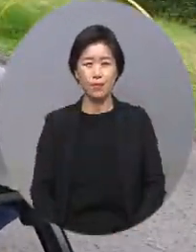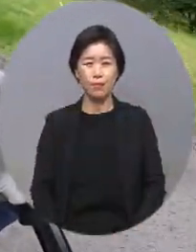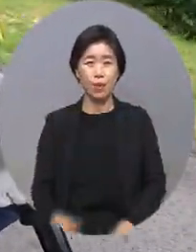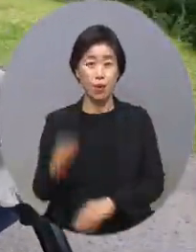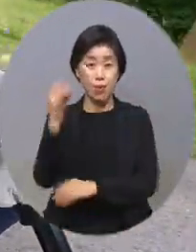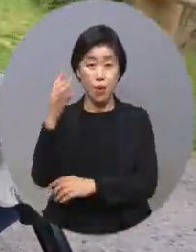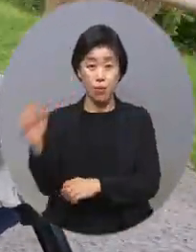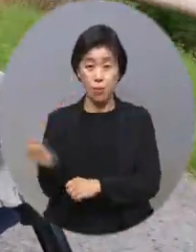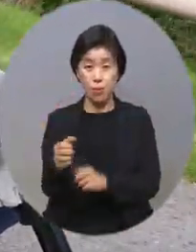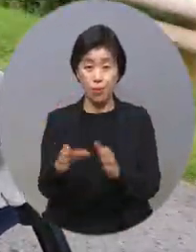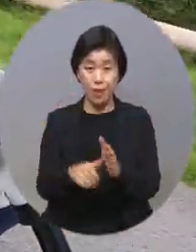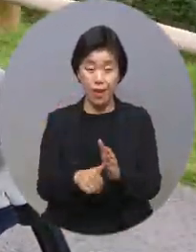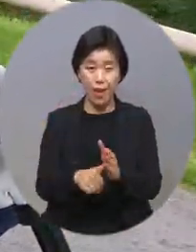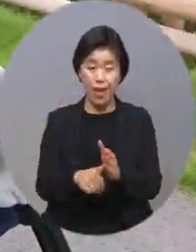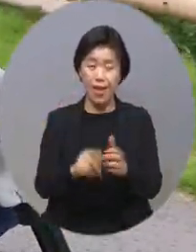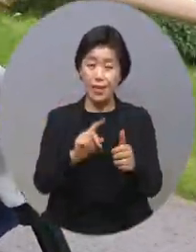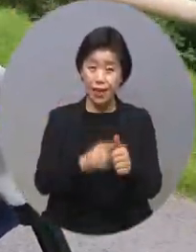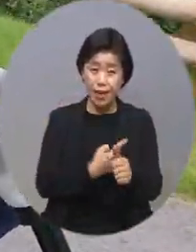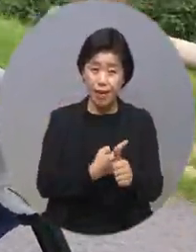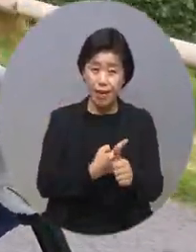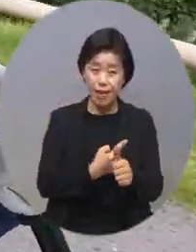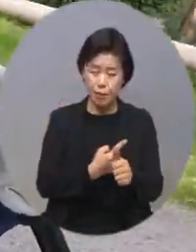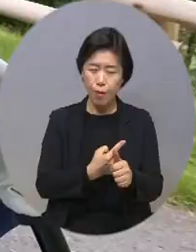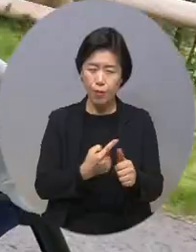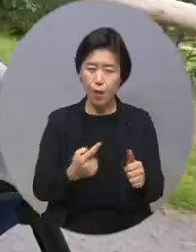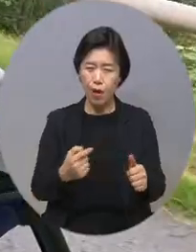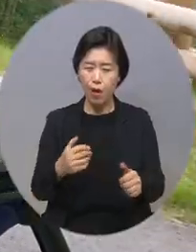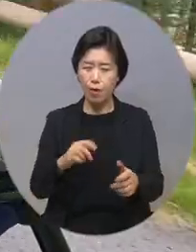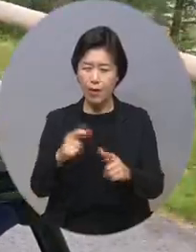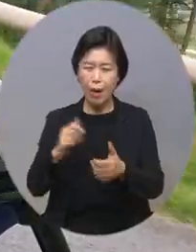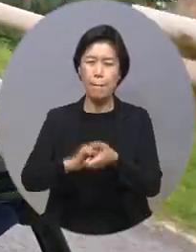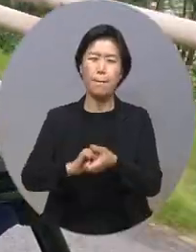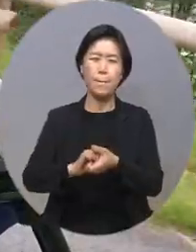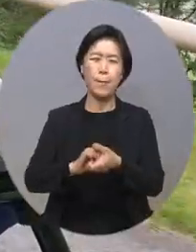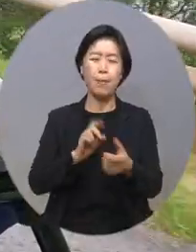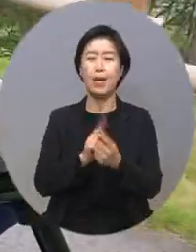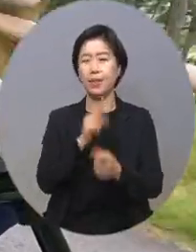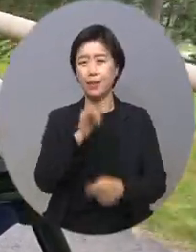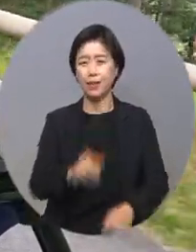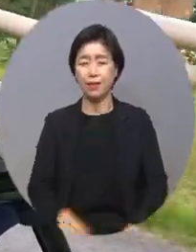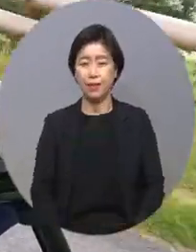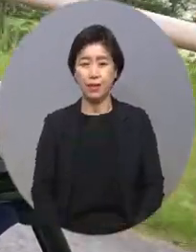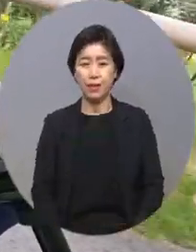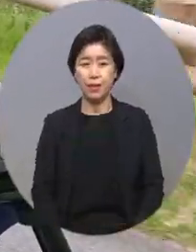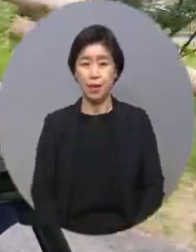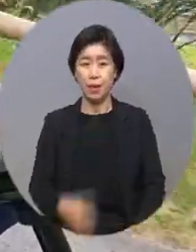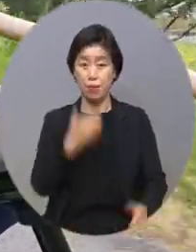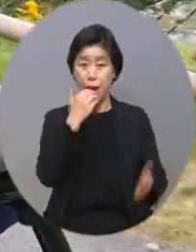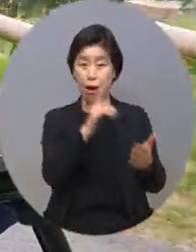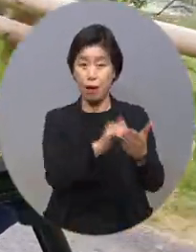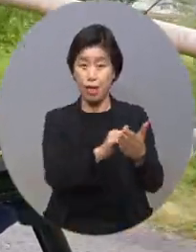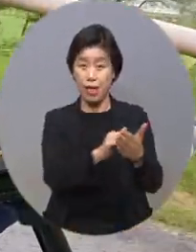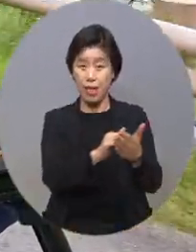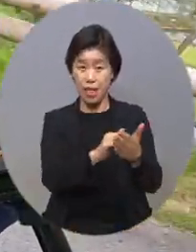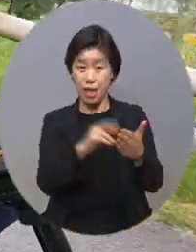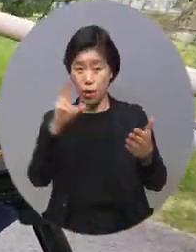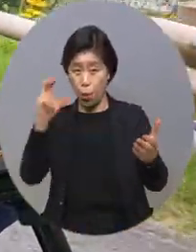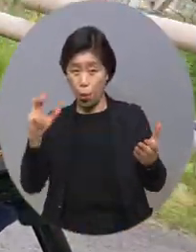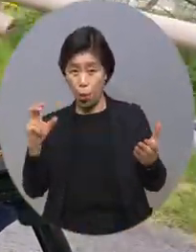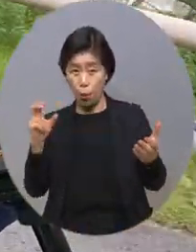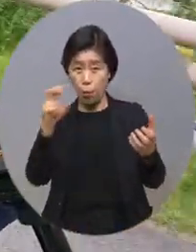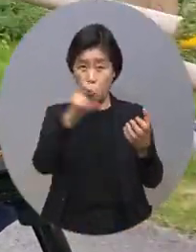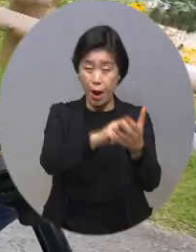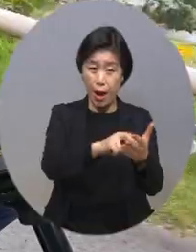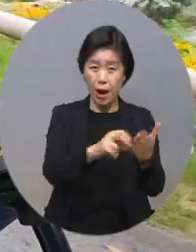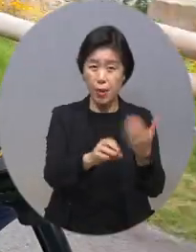좋죠. 제발 영원히 그리고 살아있길 비오면 더 바란다. 좋아. 핑계가 있잖아. 맞아. 나 두드러기 바위 맞았으면은 샀을 수 있는데. 그래?